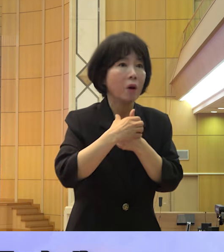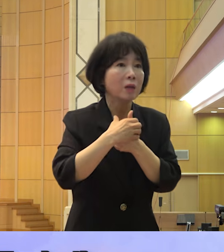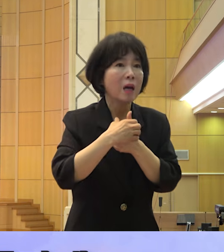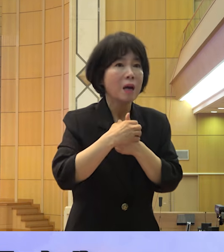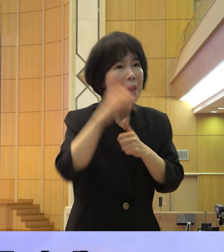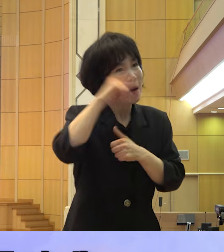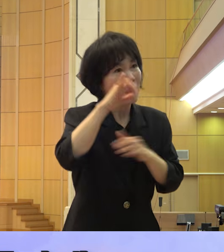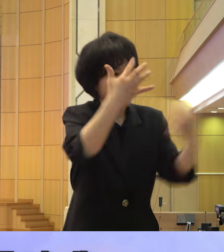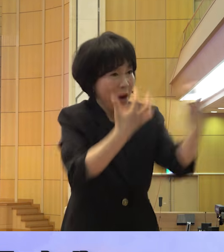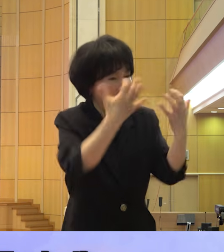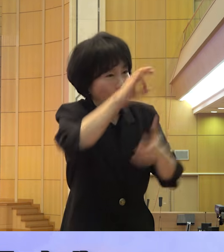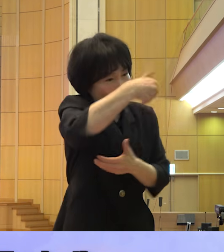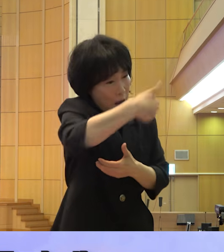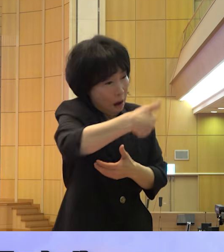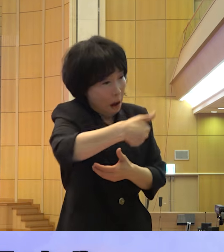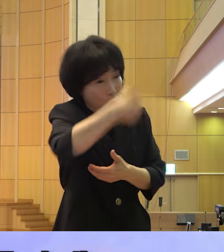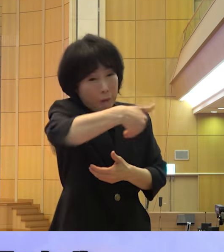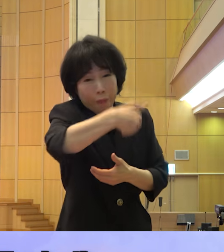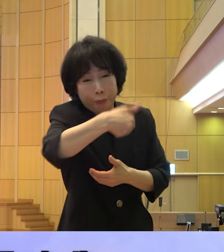거리가. 그걸 걸어서